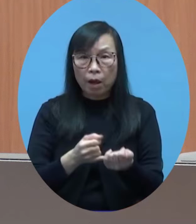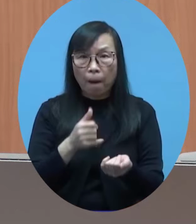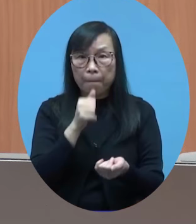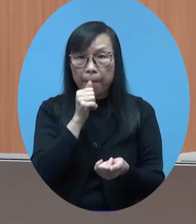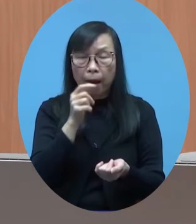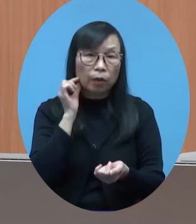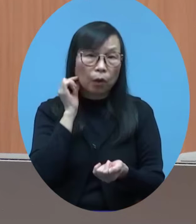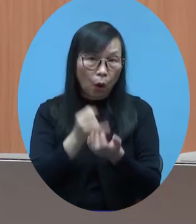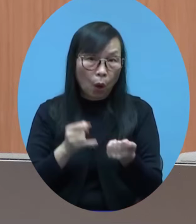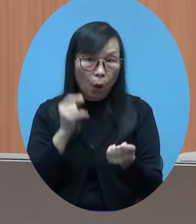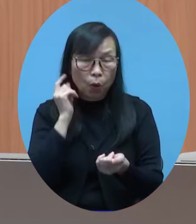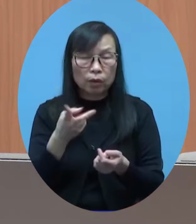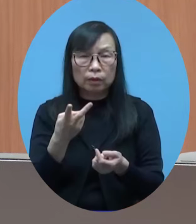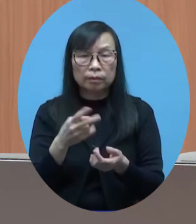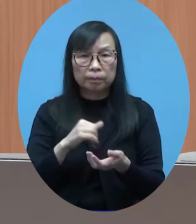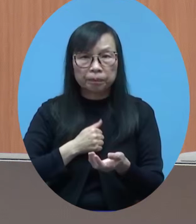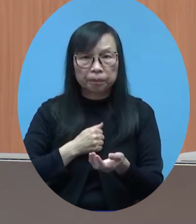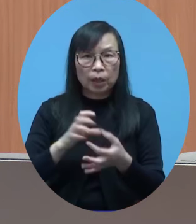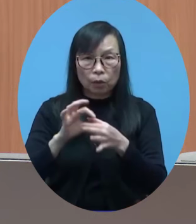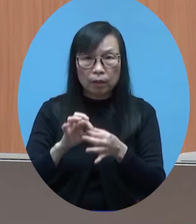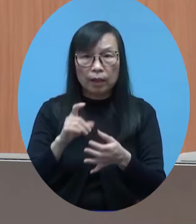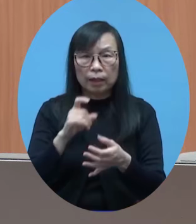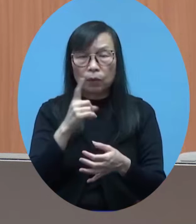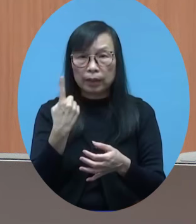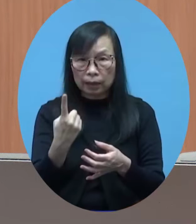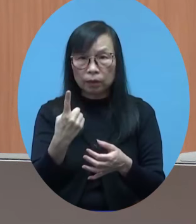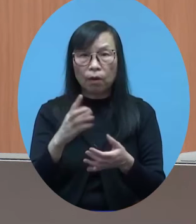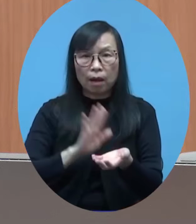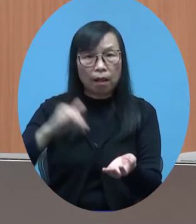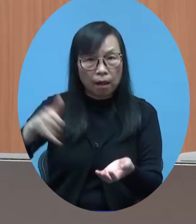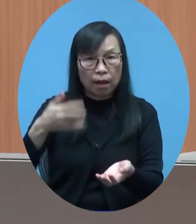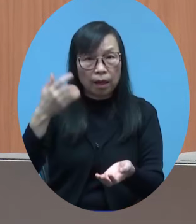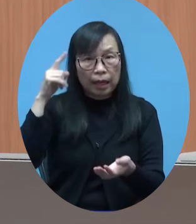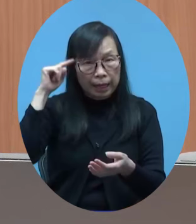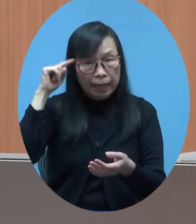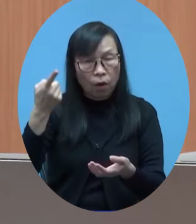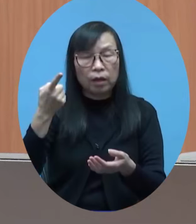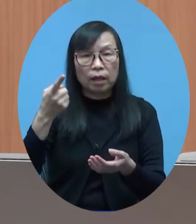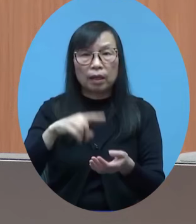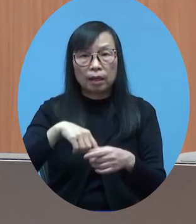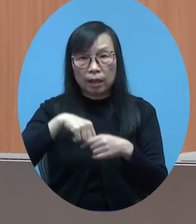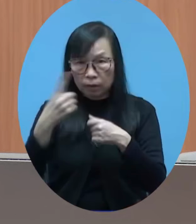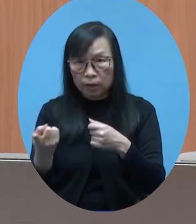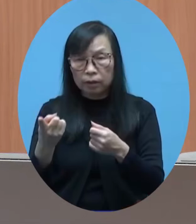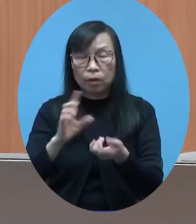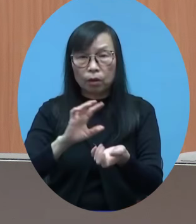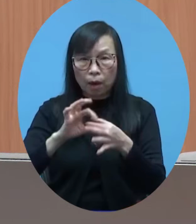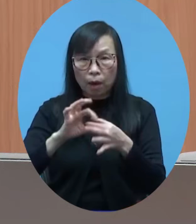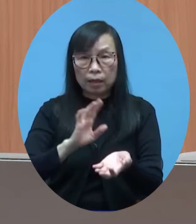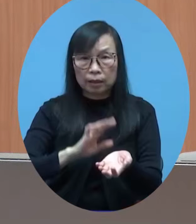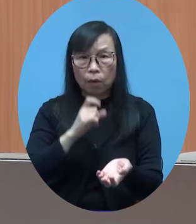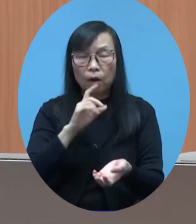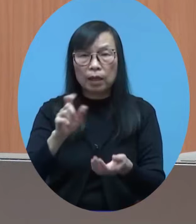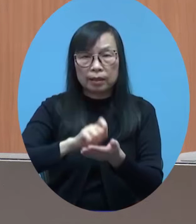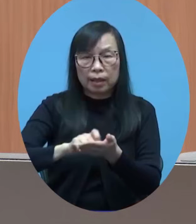關，但其實應該是一個是不相關，即是一個是源頭不明，另外一個是相關，那時候是手紋之誤就 mark 錯